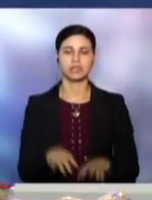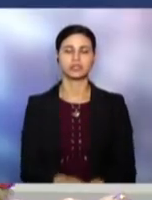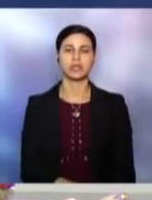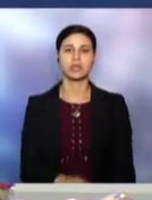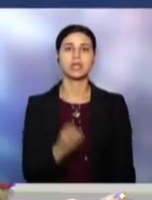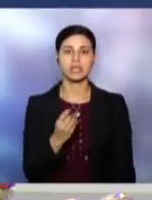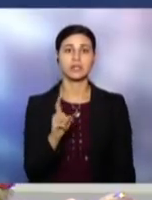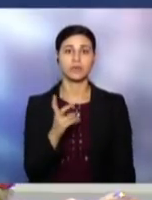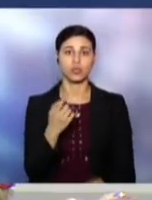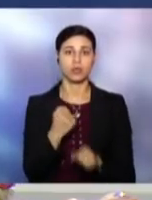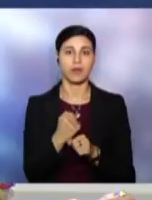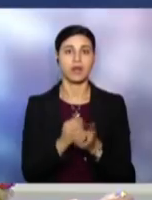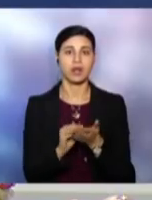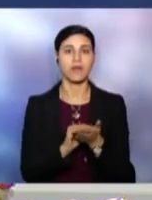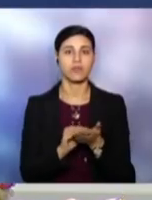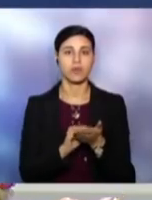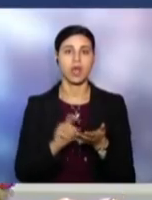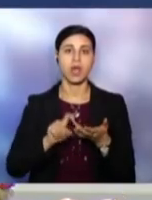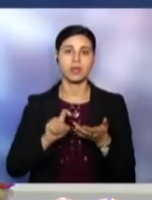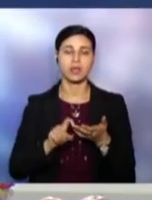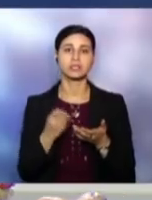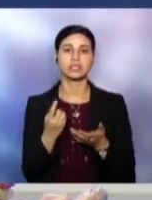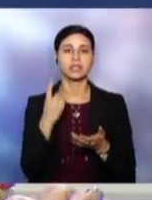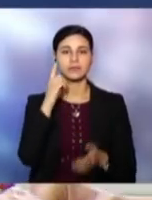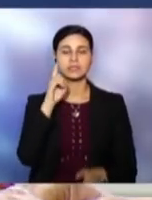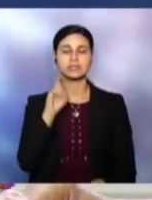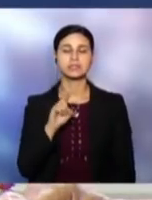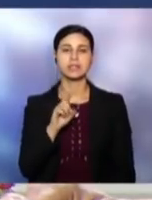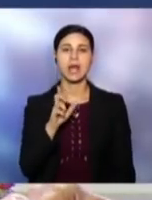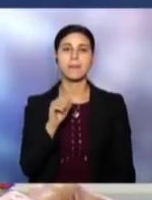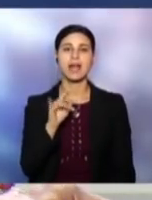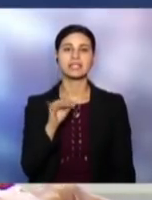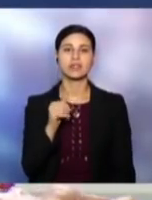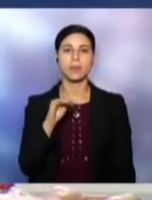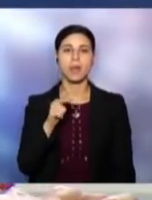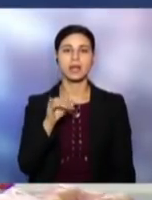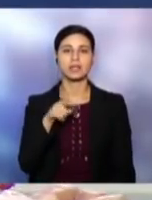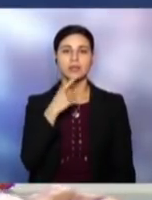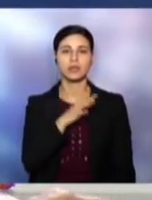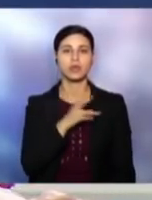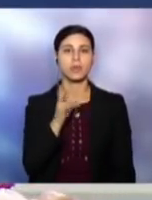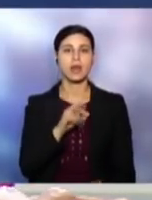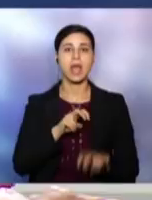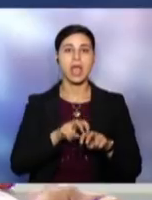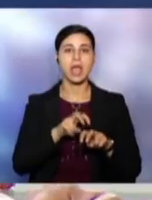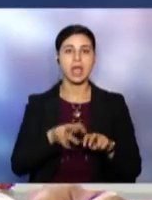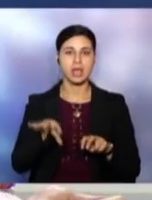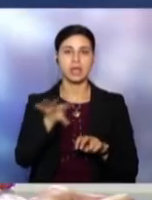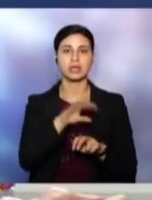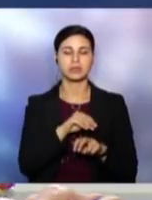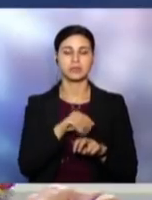რა, კიდე უნდა გამიმეოროთ ანალიზი და კიდე, იცით რა, ის ბაქტერიოფაგებზე საუბრობთ, მაგრამ თვითონ ექიმები,